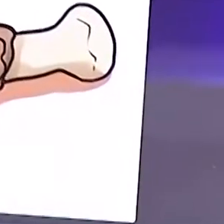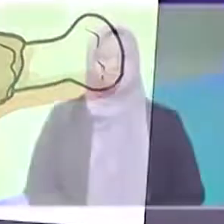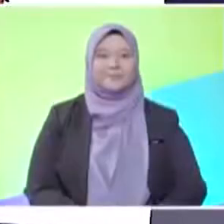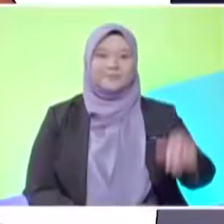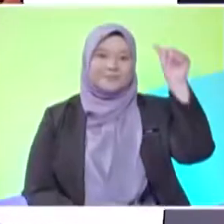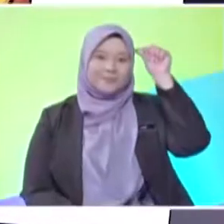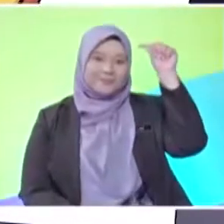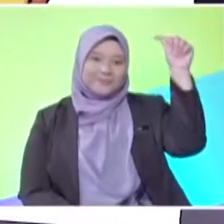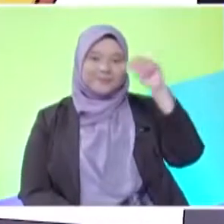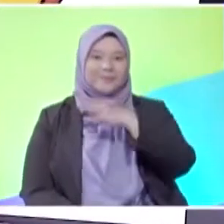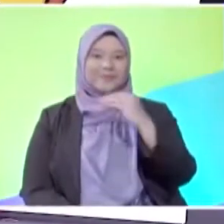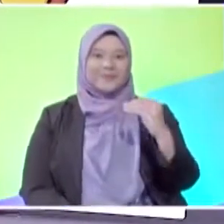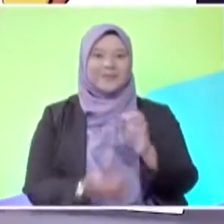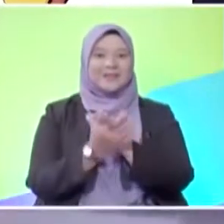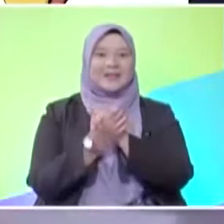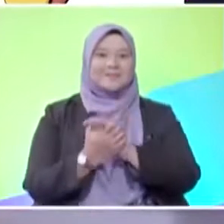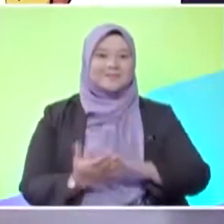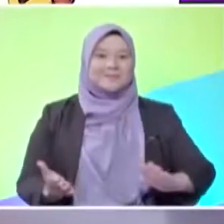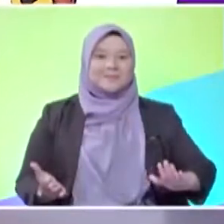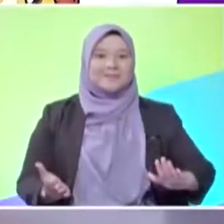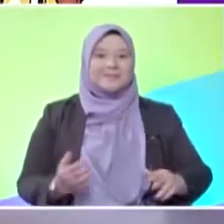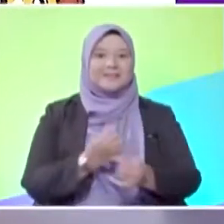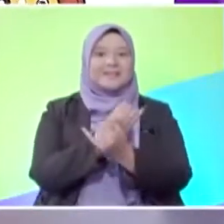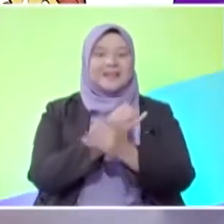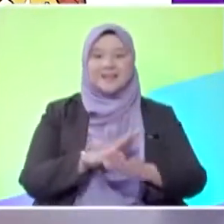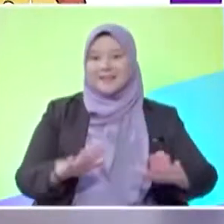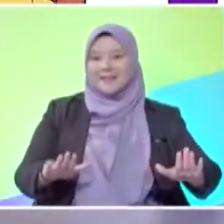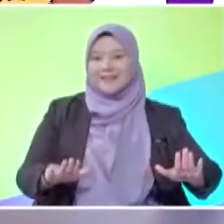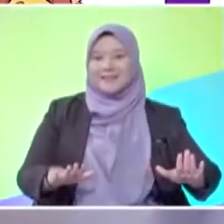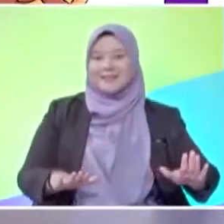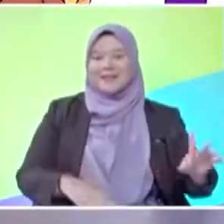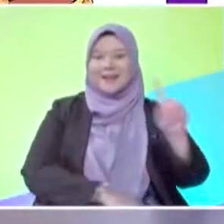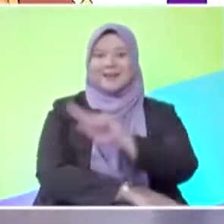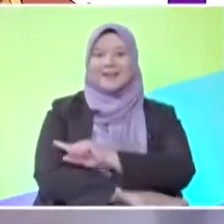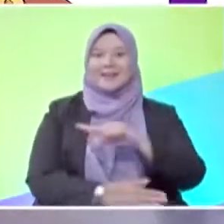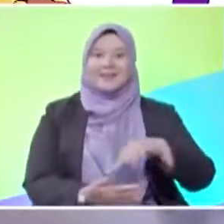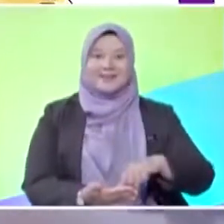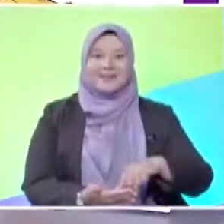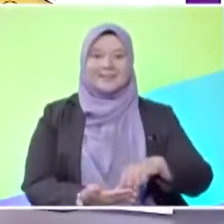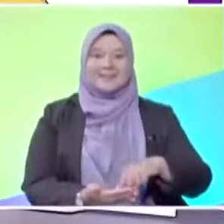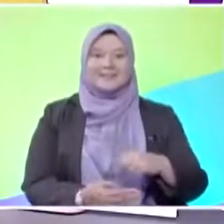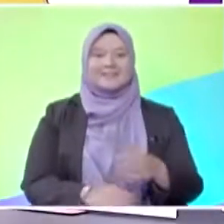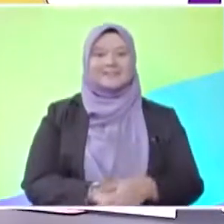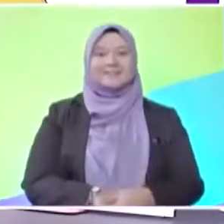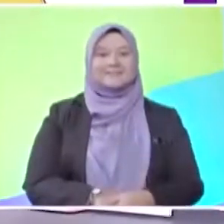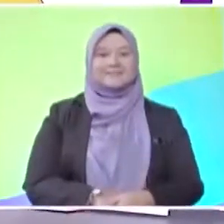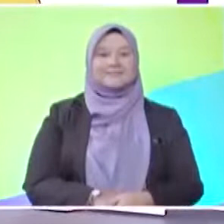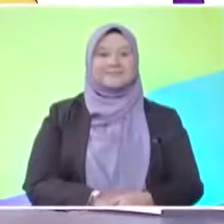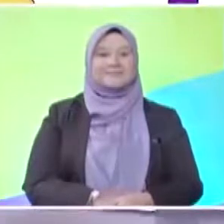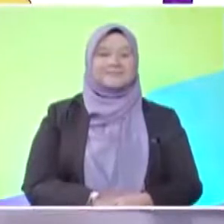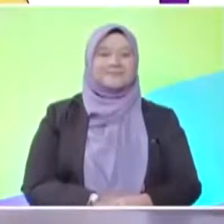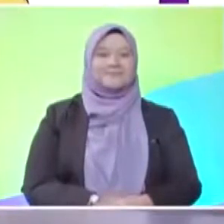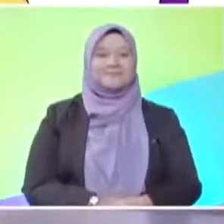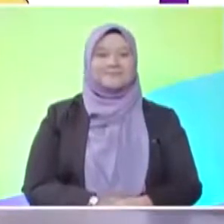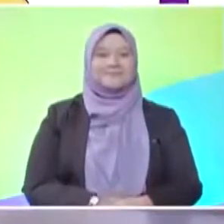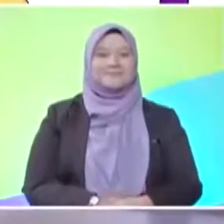assalamualaikum dan salam sejahtera Pak Abbas mempunyai sedang menonton pada ketika ini dalam Didik TV cpm dan untuk